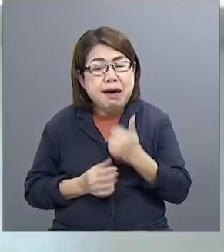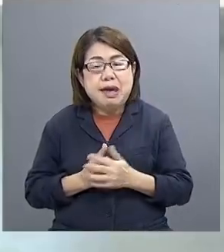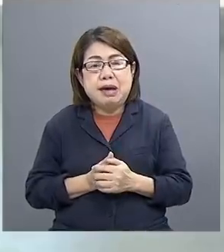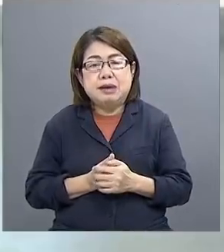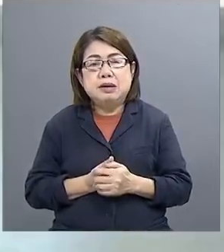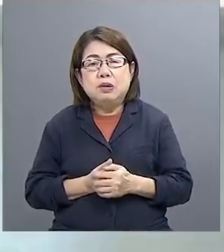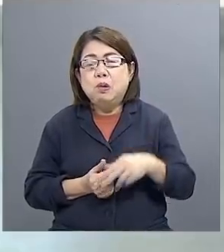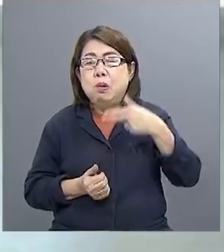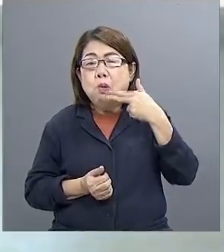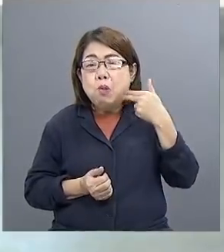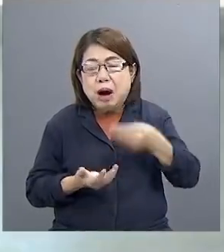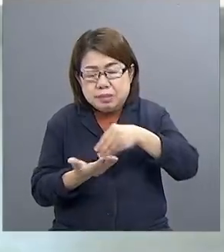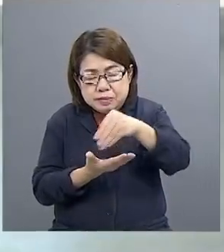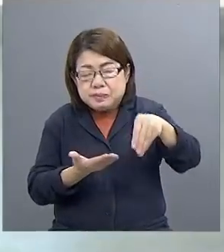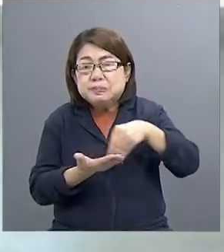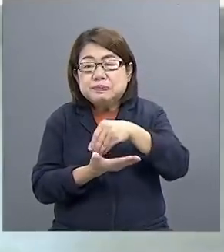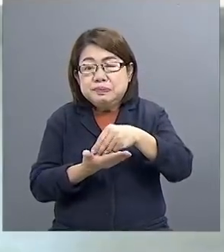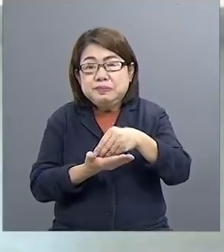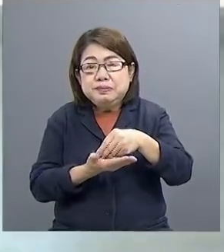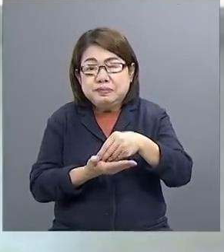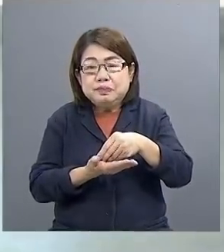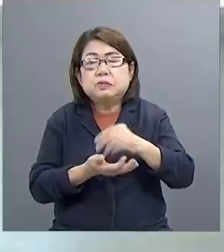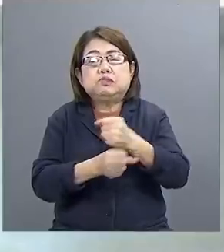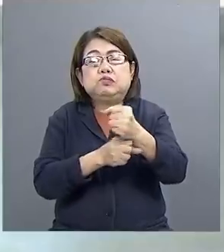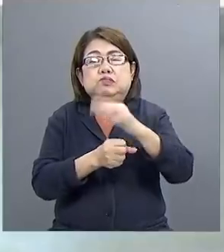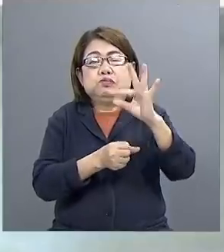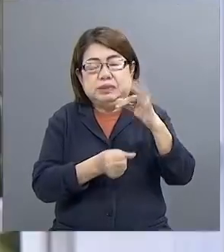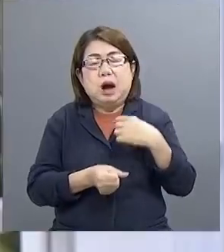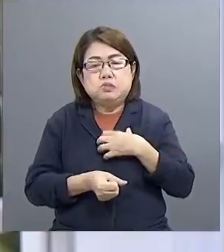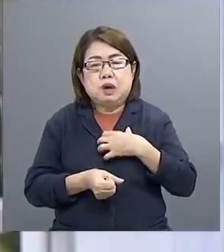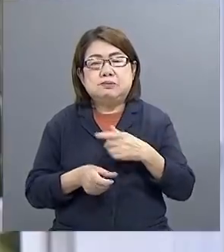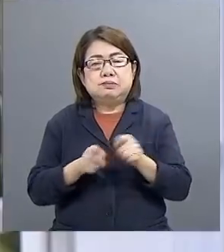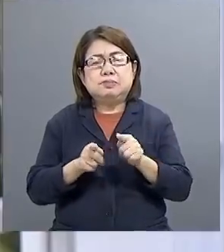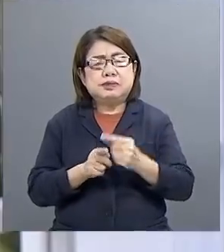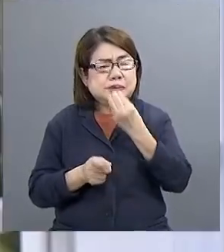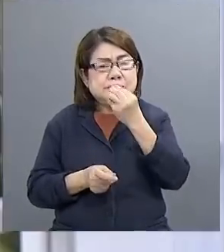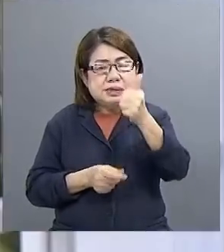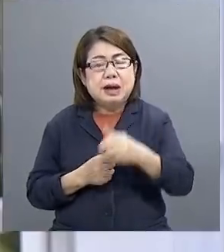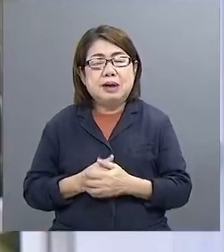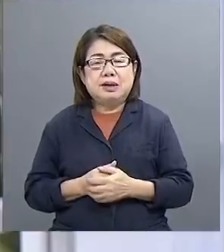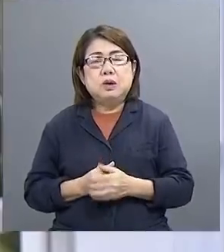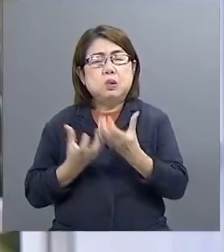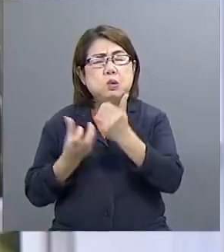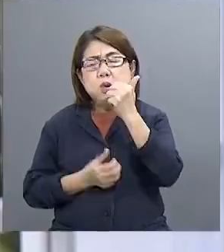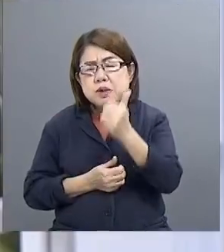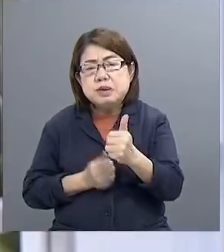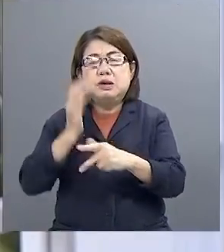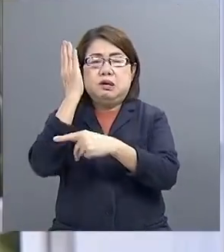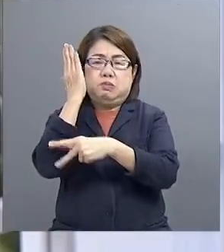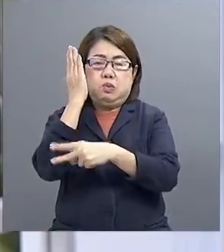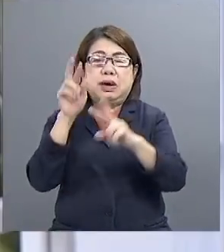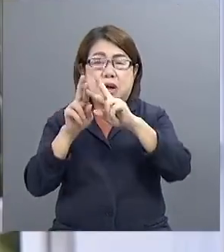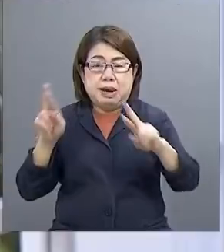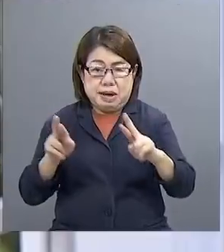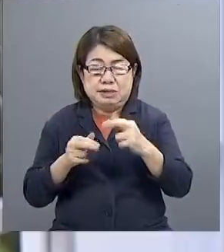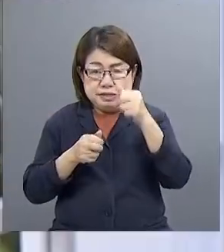แบบแปลกๆเนอะแต่ว่าเราสองคนนะเอออ่ะลองดูค่ะลองไปชิมดูนะครับของดีของภูเก็ตนะฮะโอ้เอ๋วนะครับมากันที่จังหวัด